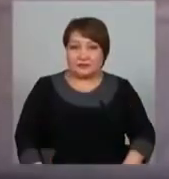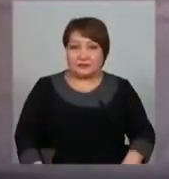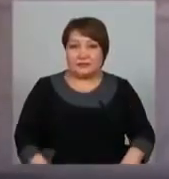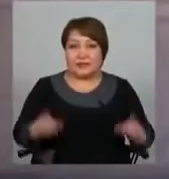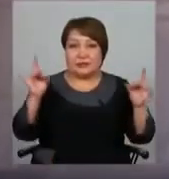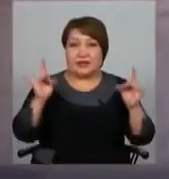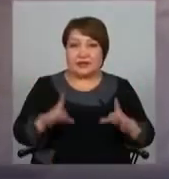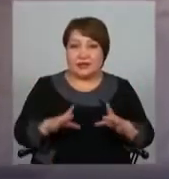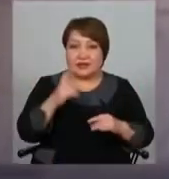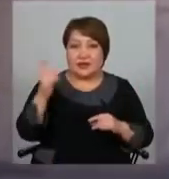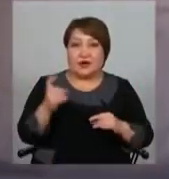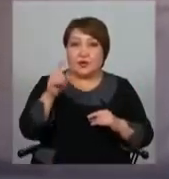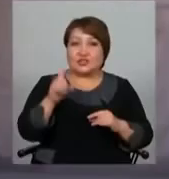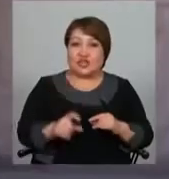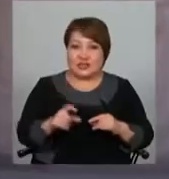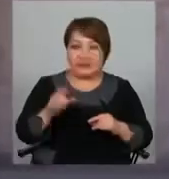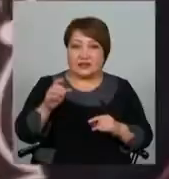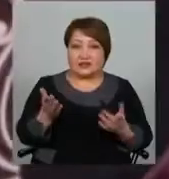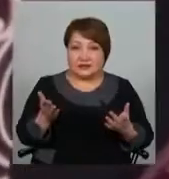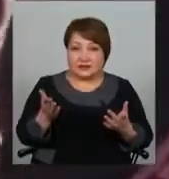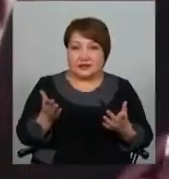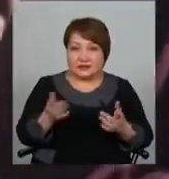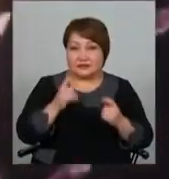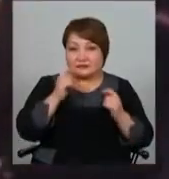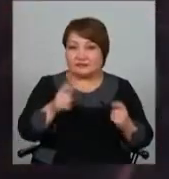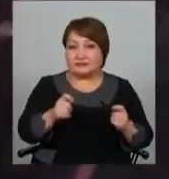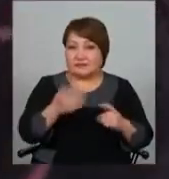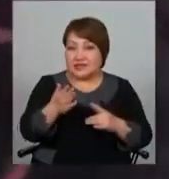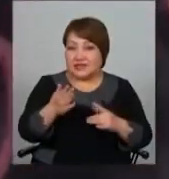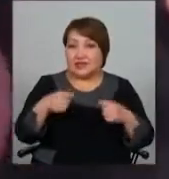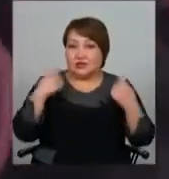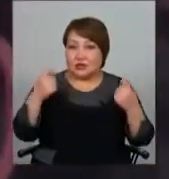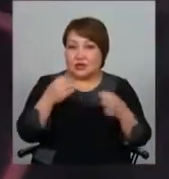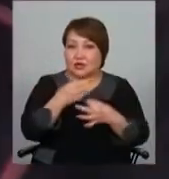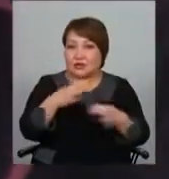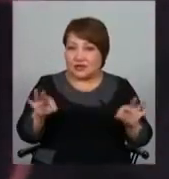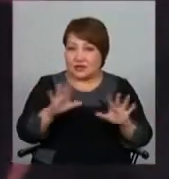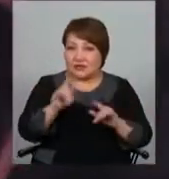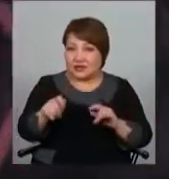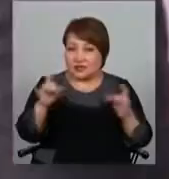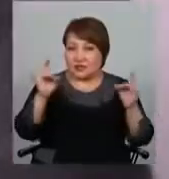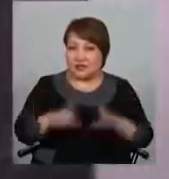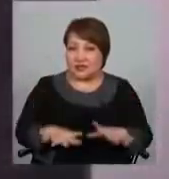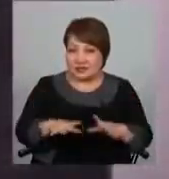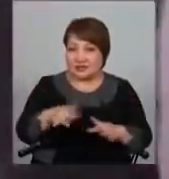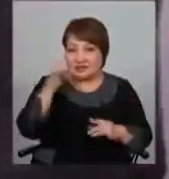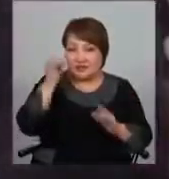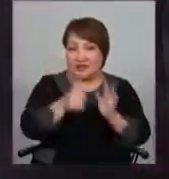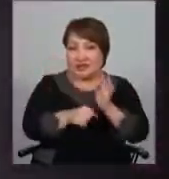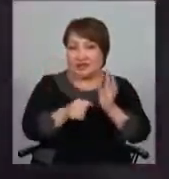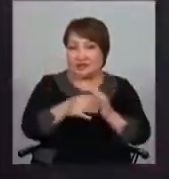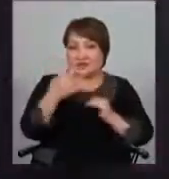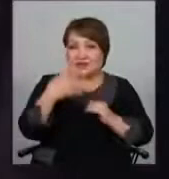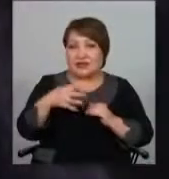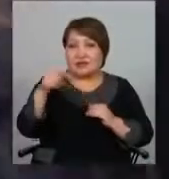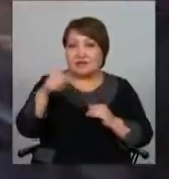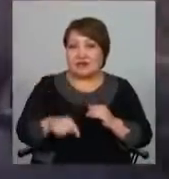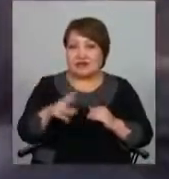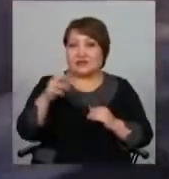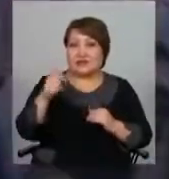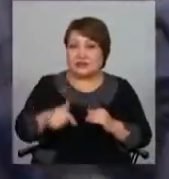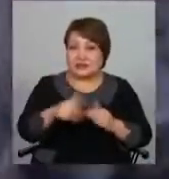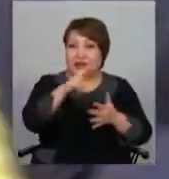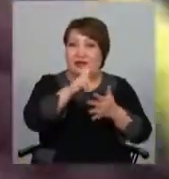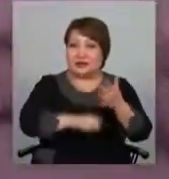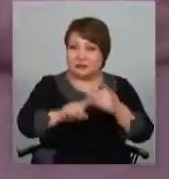Мейрамхана қожайындарының құлағына алтын сырға. Енді тойға рұқсат берген тойхана иесіне 640 мың теңге айыппұл салынады. Сәуір басталғалы